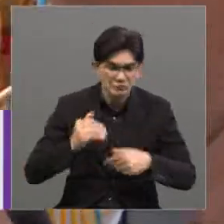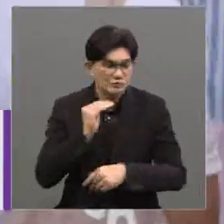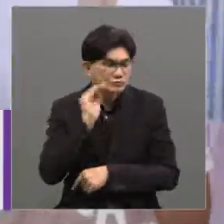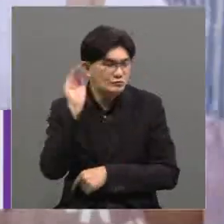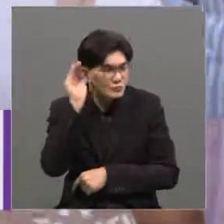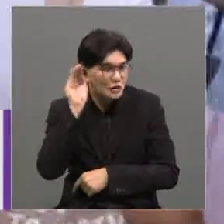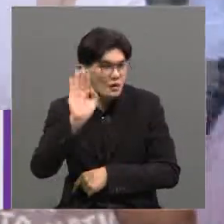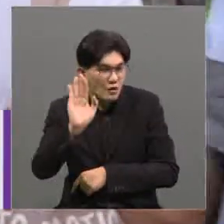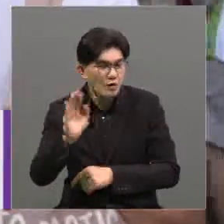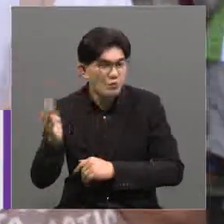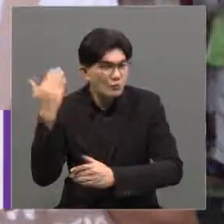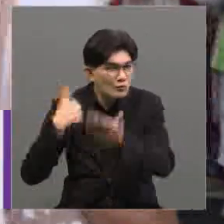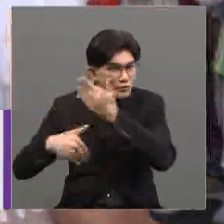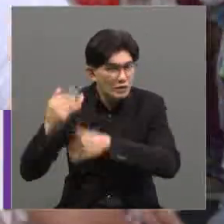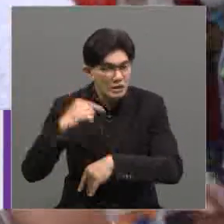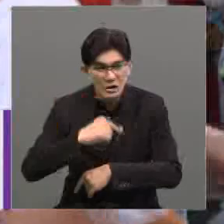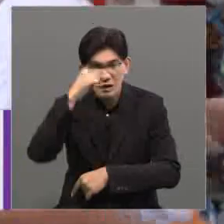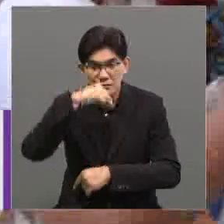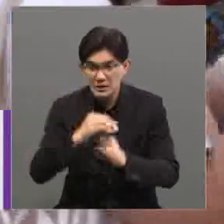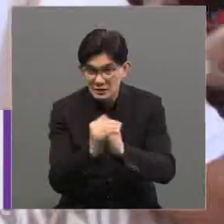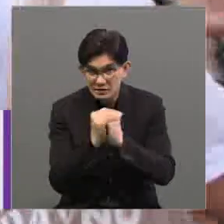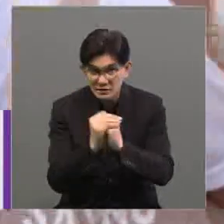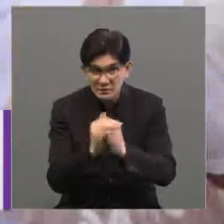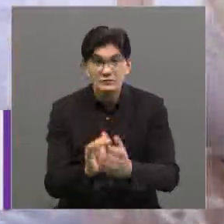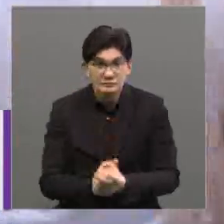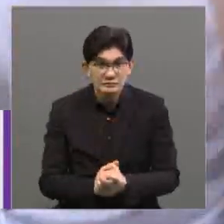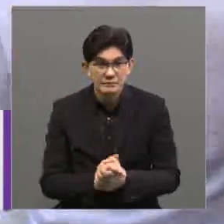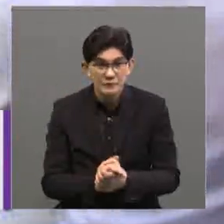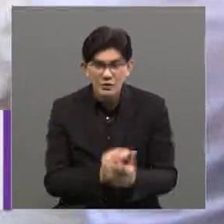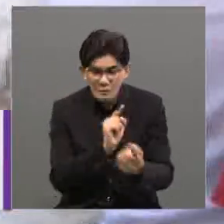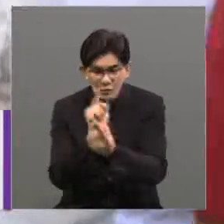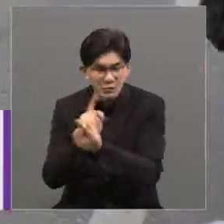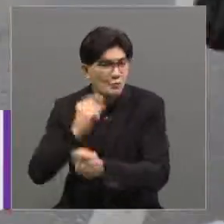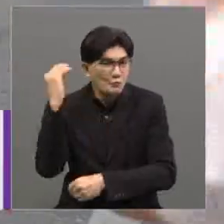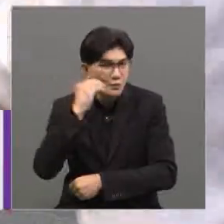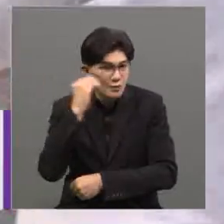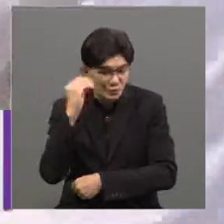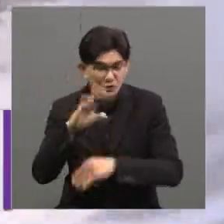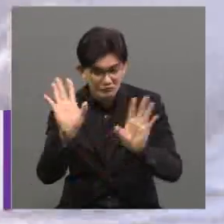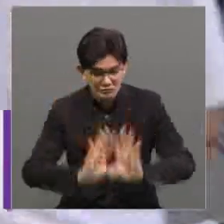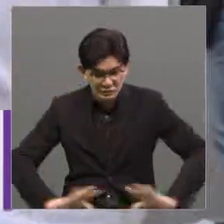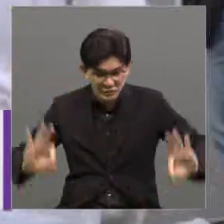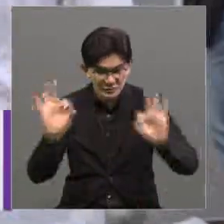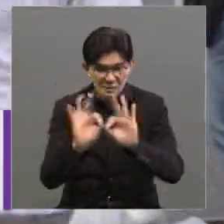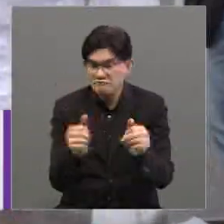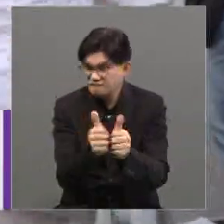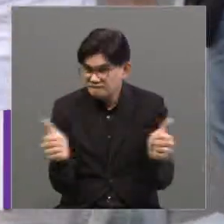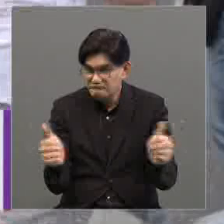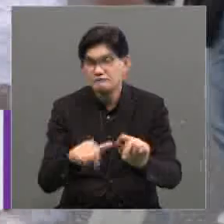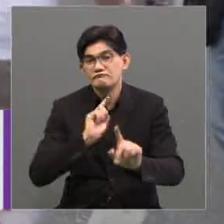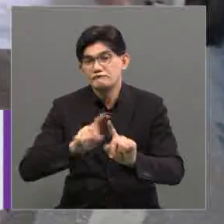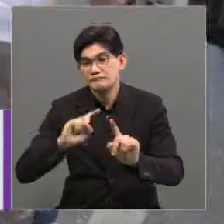ประเพณีอันเก่าแก่ของชาวไทยเชื้อสายจีนนะครับที่มักจะเห็นกันได้ในเทศกาลสำคัญและงานมงคลต่